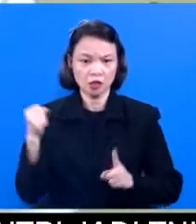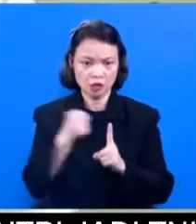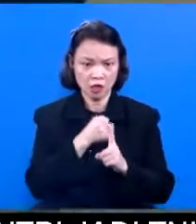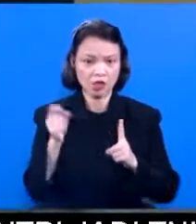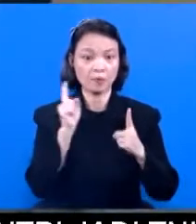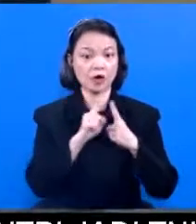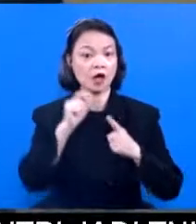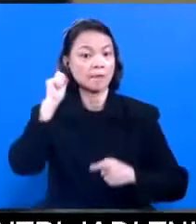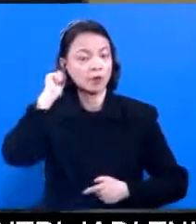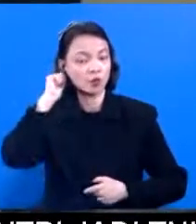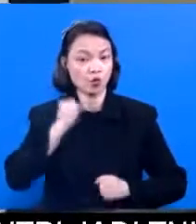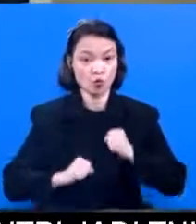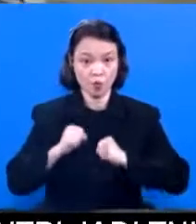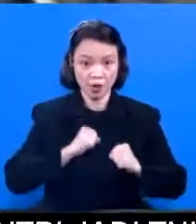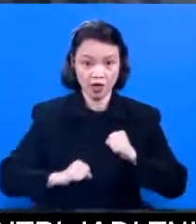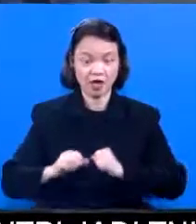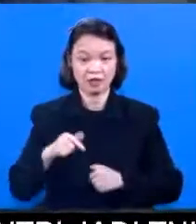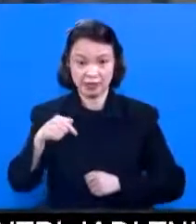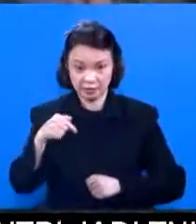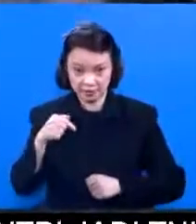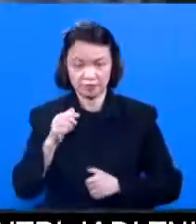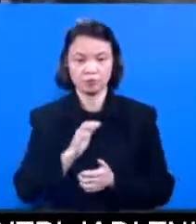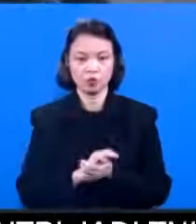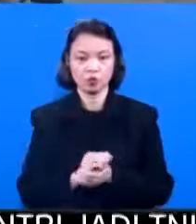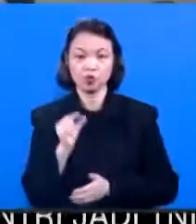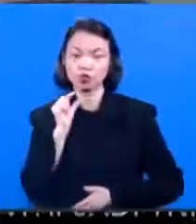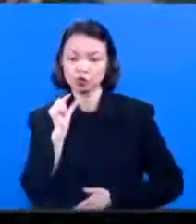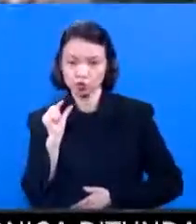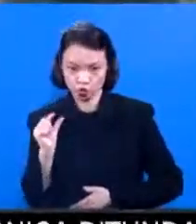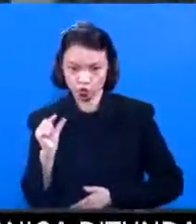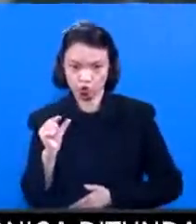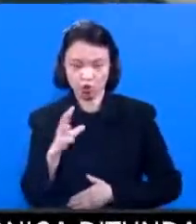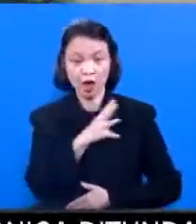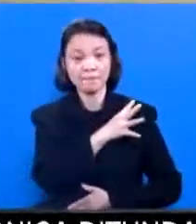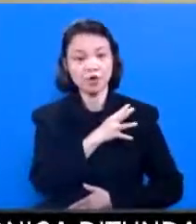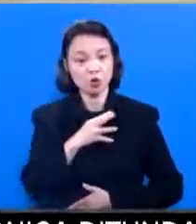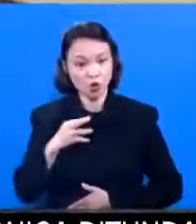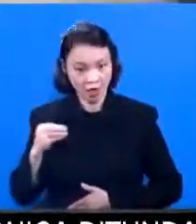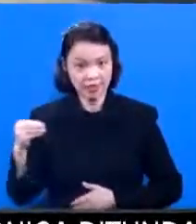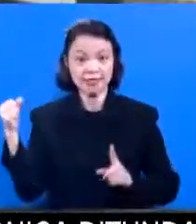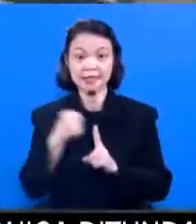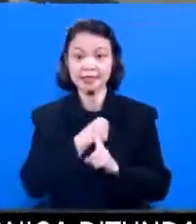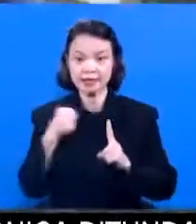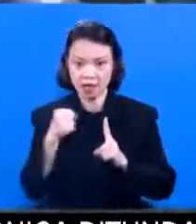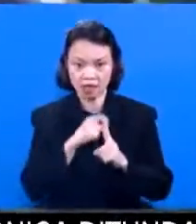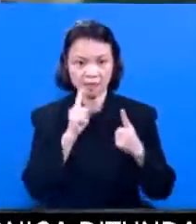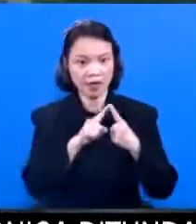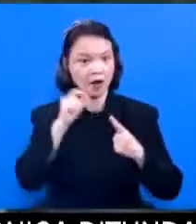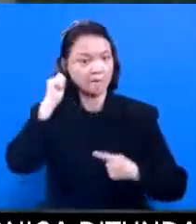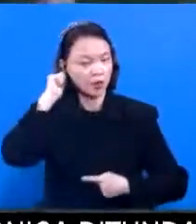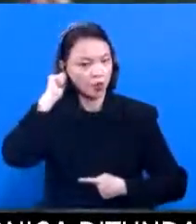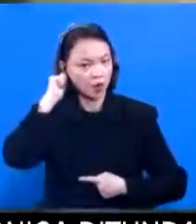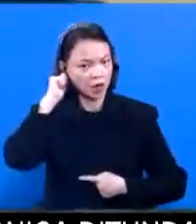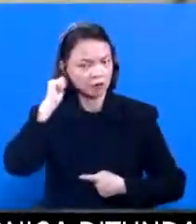Nah, upaya-upaya yang dilakukan untuk mengurangi kekerasan terhadap perempuan